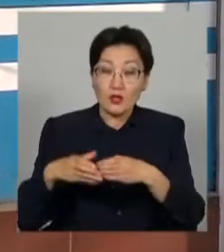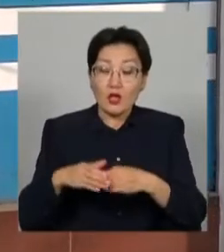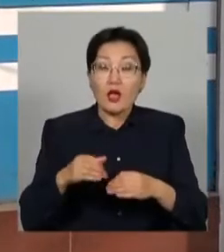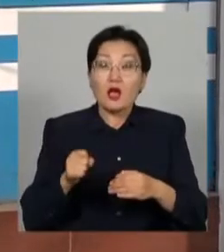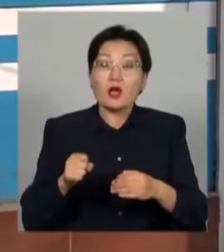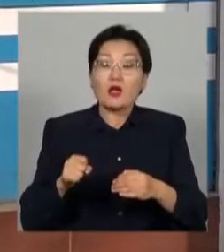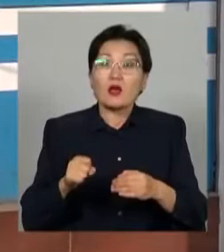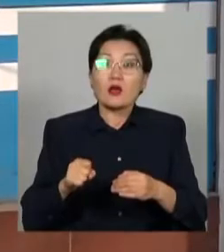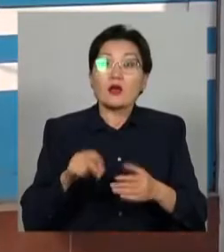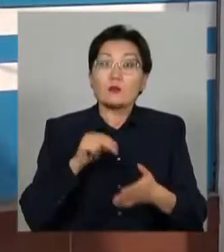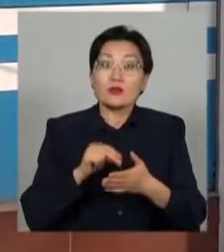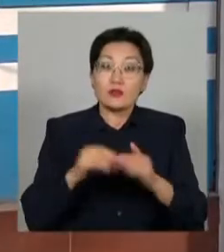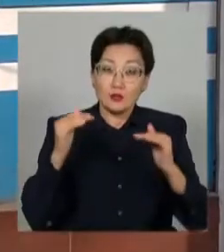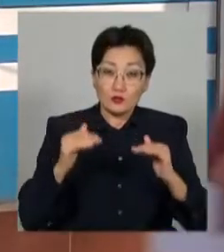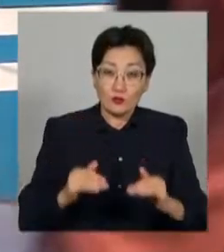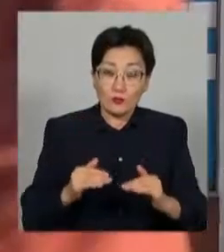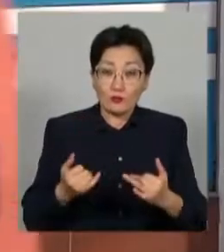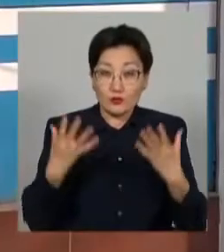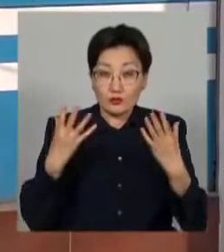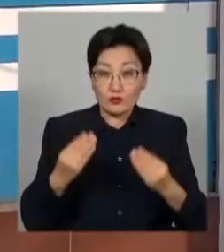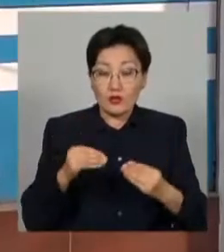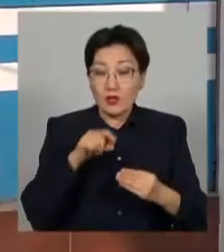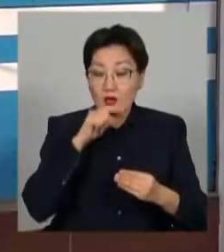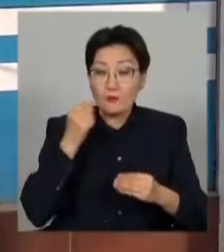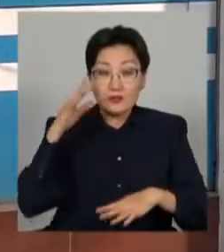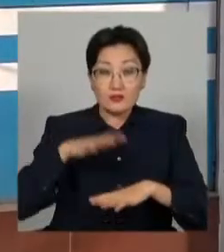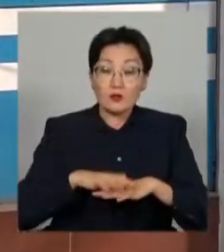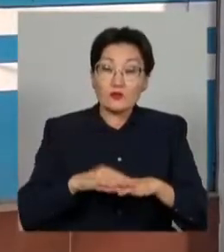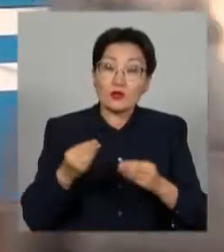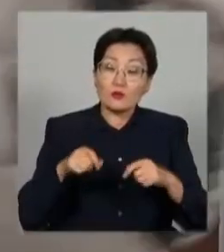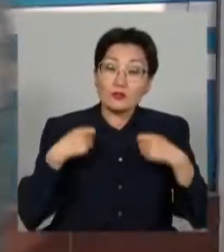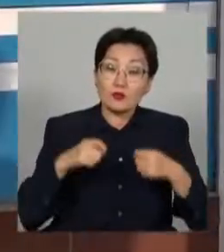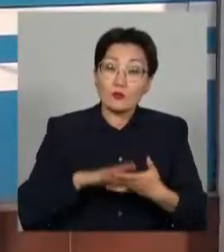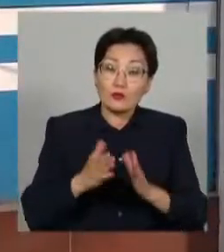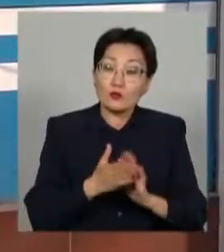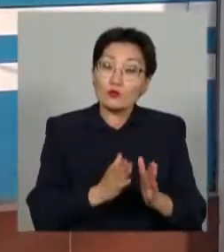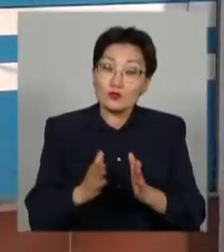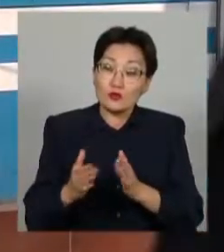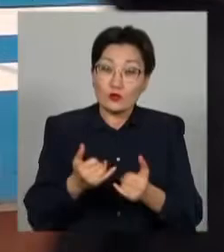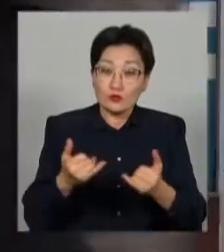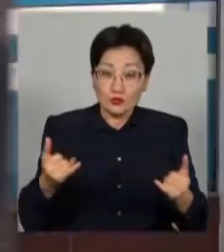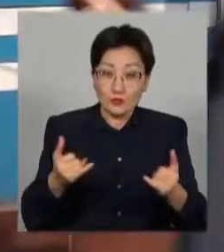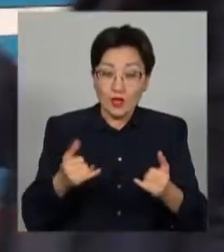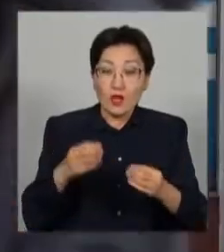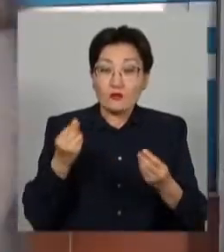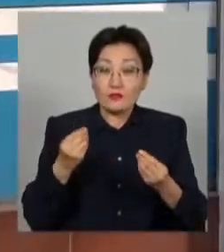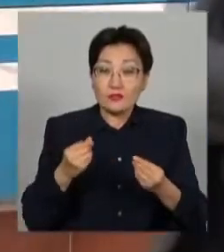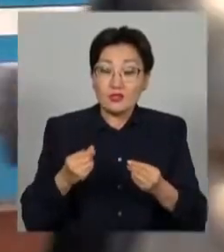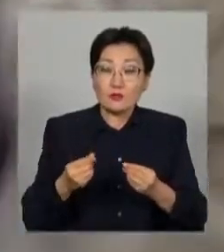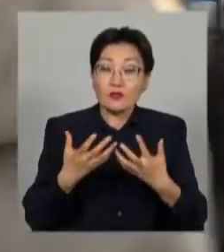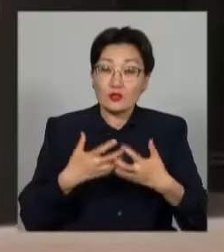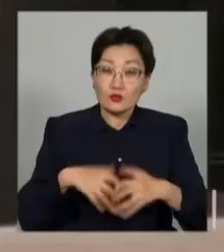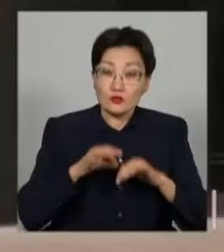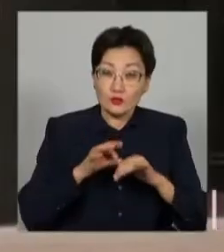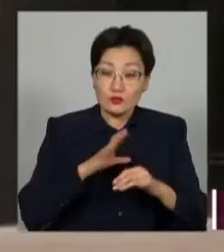акциялары біршама түскен. Ал бүгін Ресей банкі қаржылық нарықта ахуалды тұрақтандыру үшін валюталық интервенция